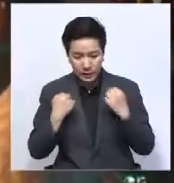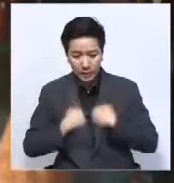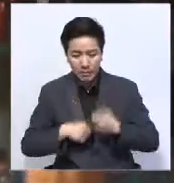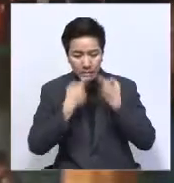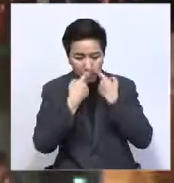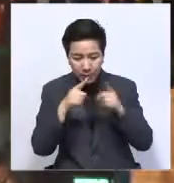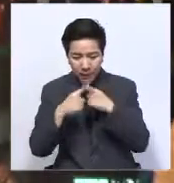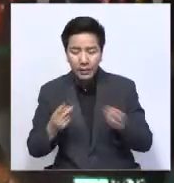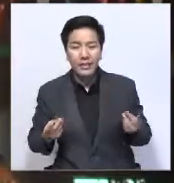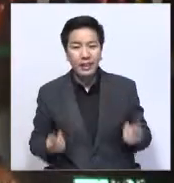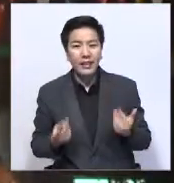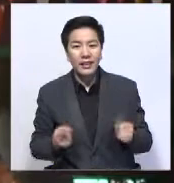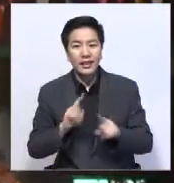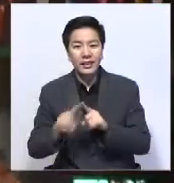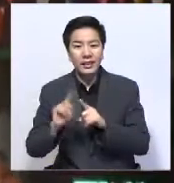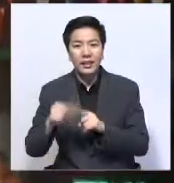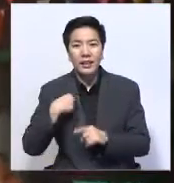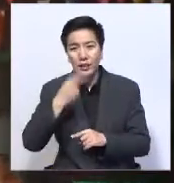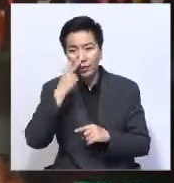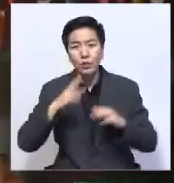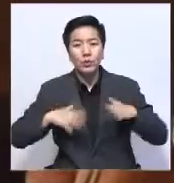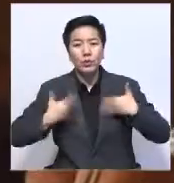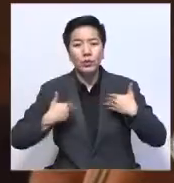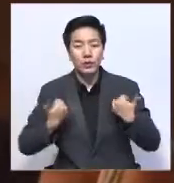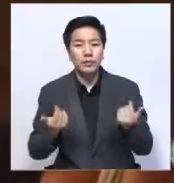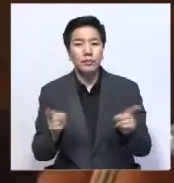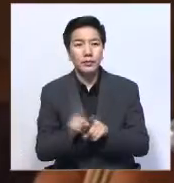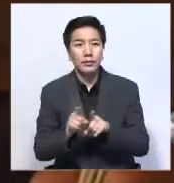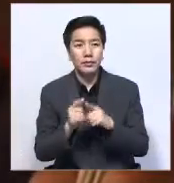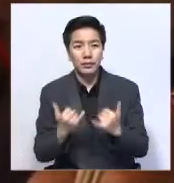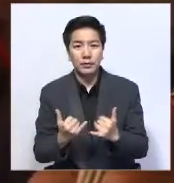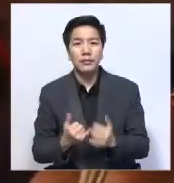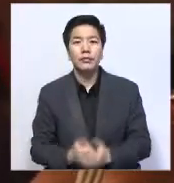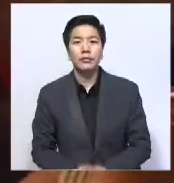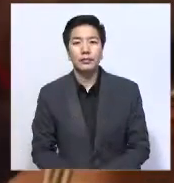ตลกๆนะครับมาเต้นรำกันก็บรรยากาศน่าจะเป็นไปอย่างสนุกสนานทีเดียวนะครับ